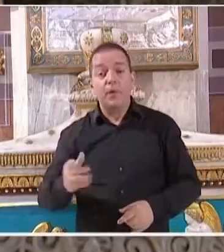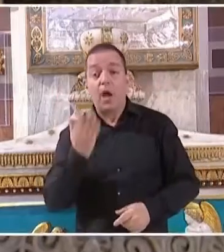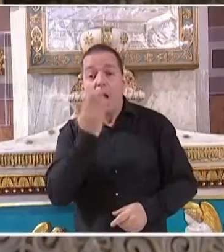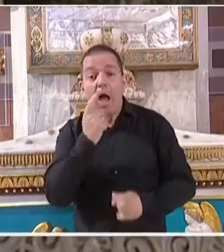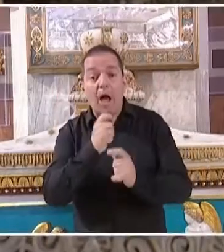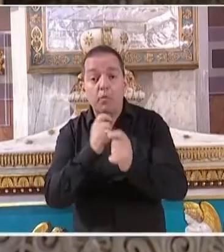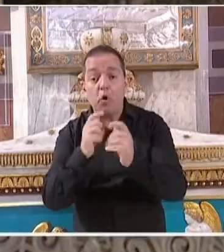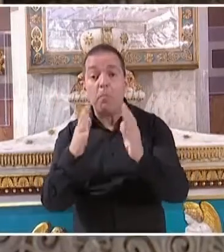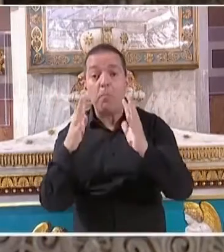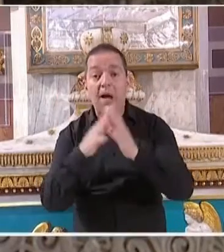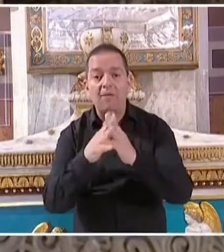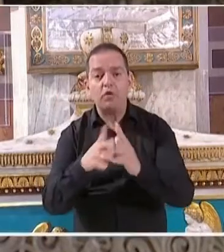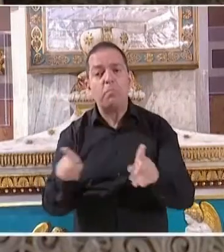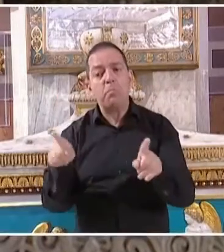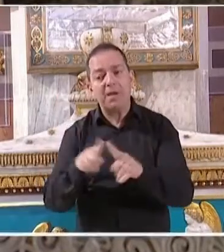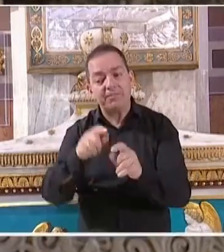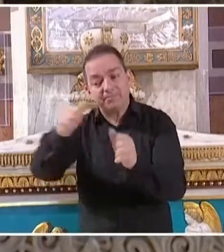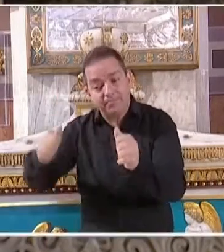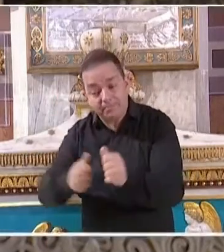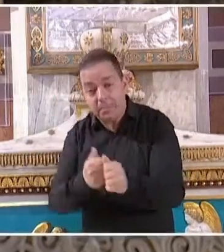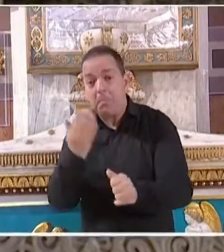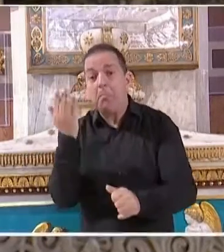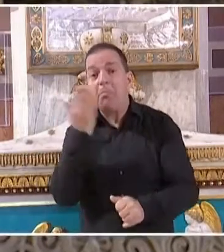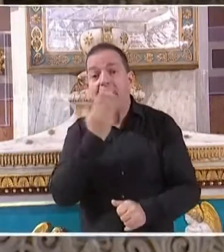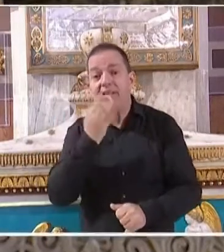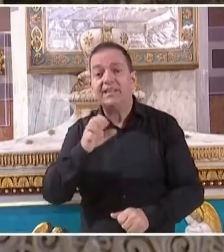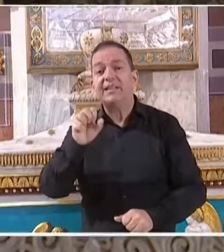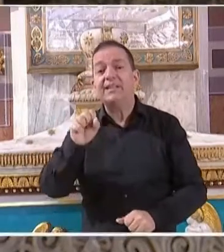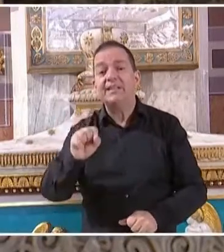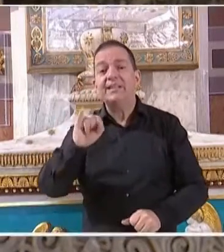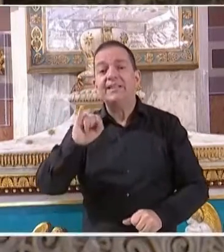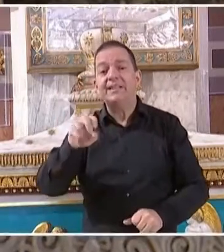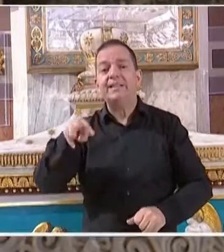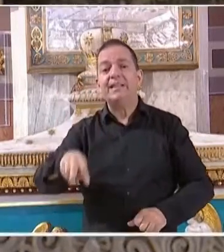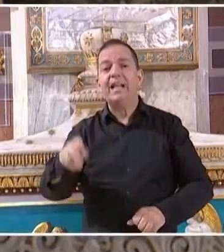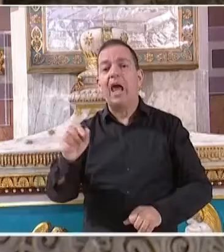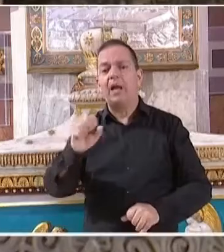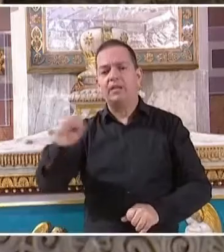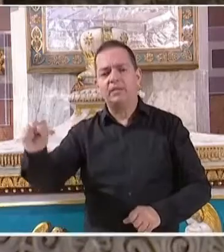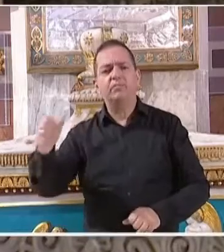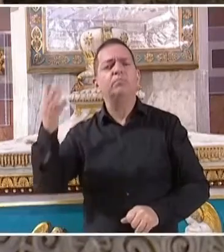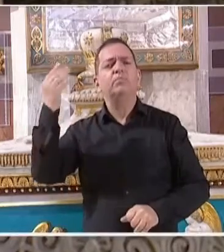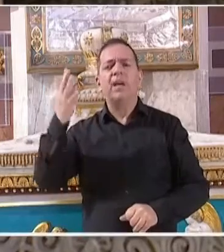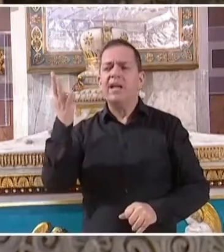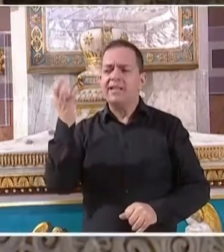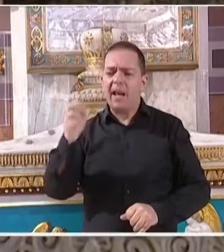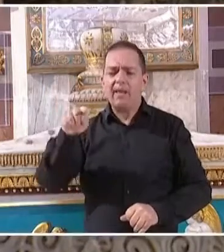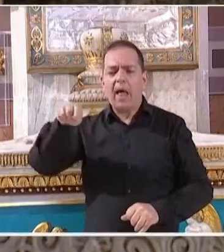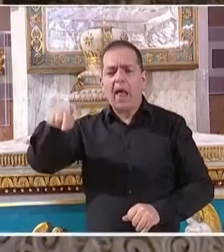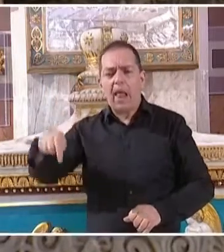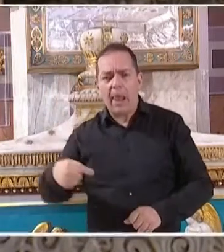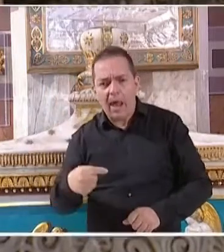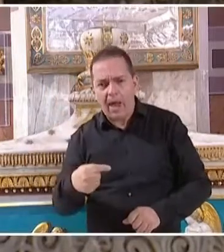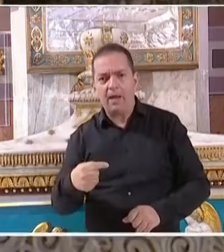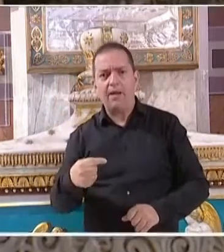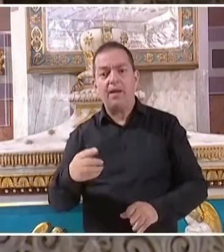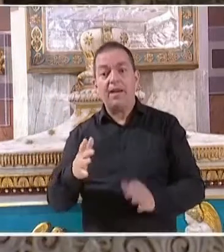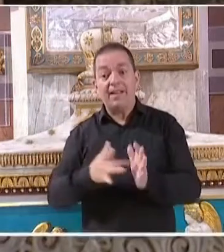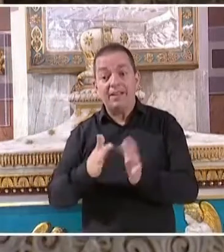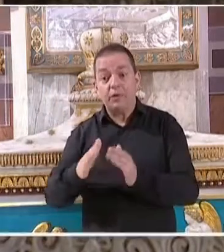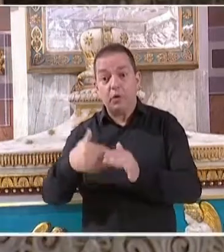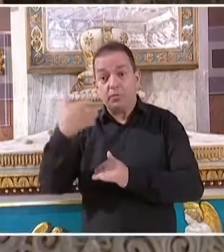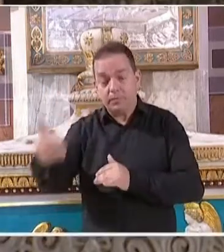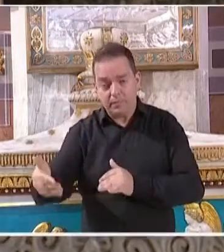τον μαθητή του Σίλα βρίσκονται περί το 49 στους Φιλίππους